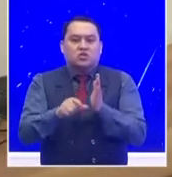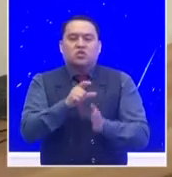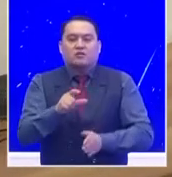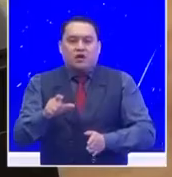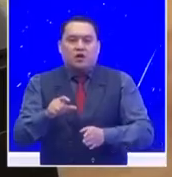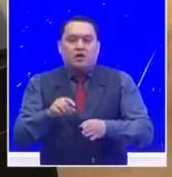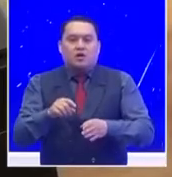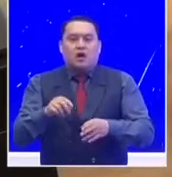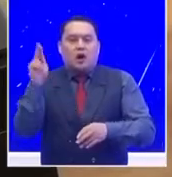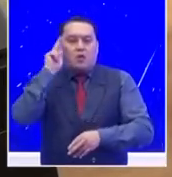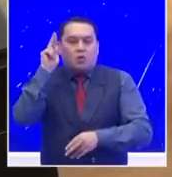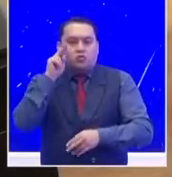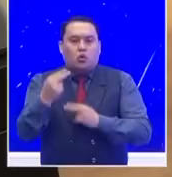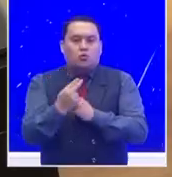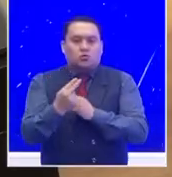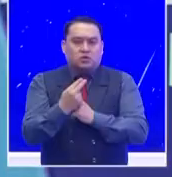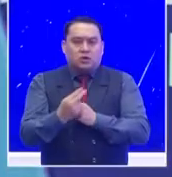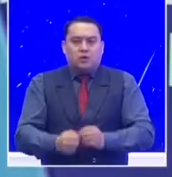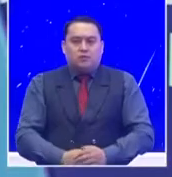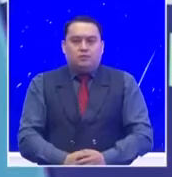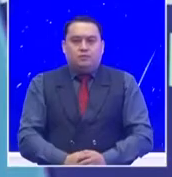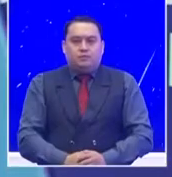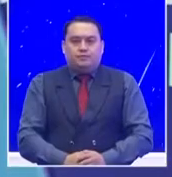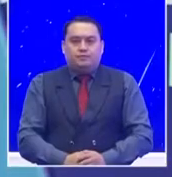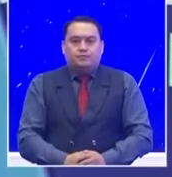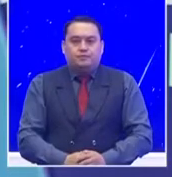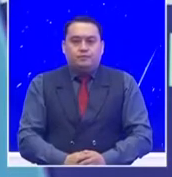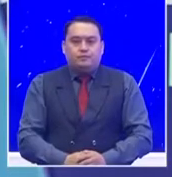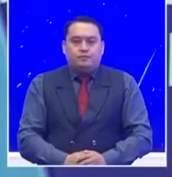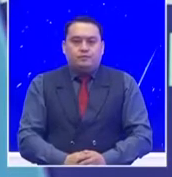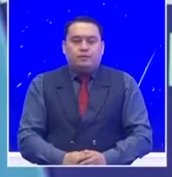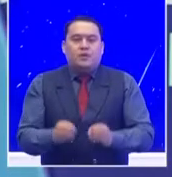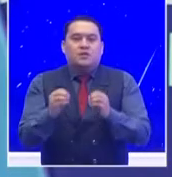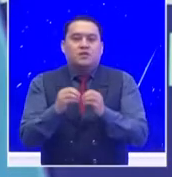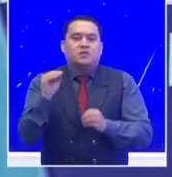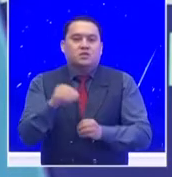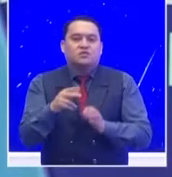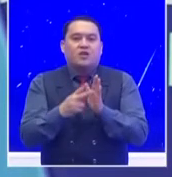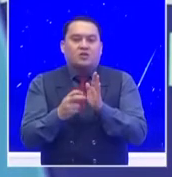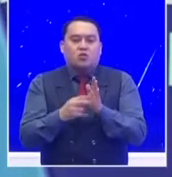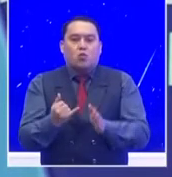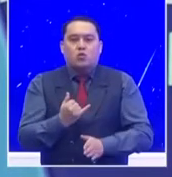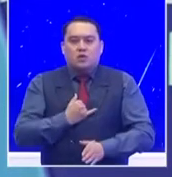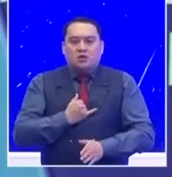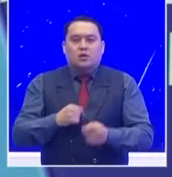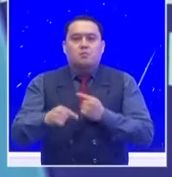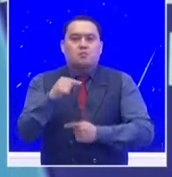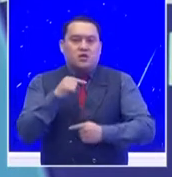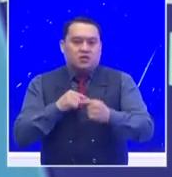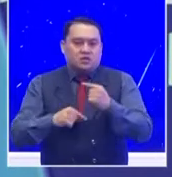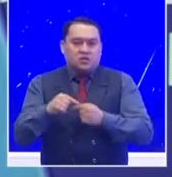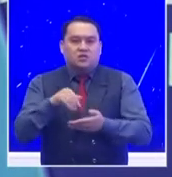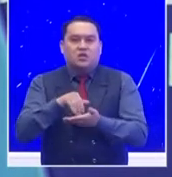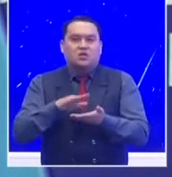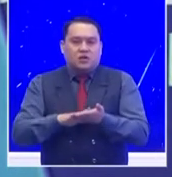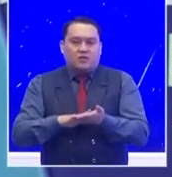человек прошли краткосрочные курсы обучения. 36 тысяч человек, 10 800 у нас субъектов малого и среднего бизнеса